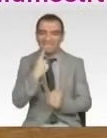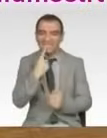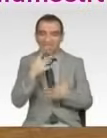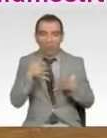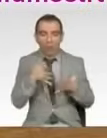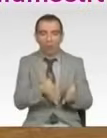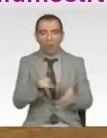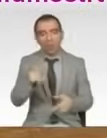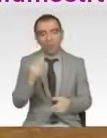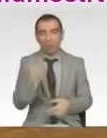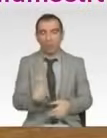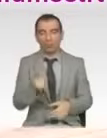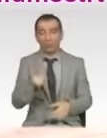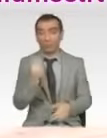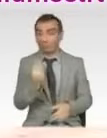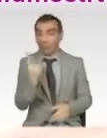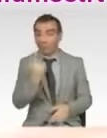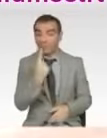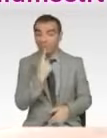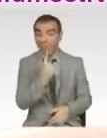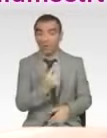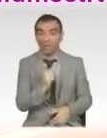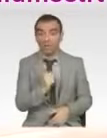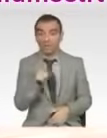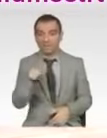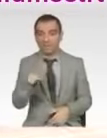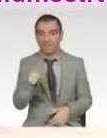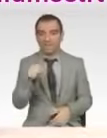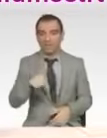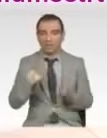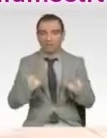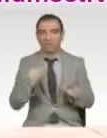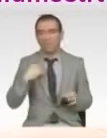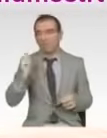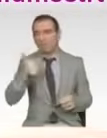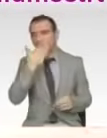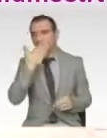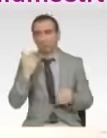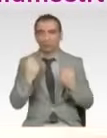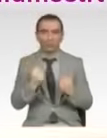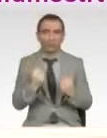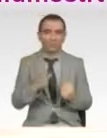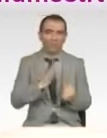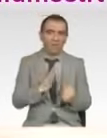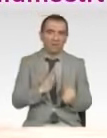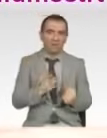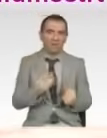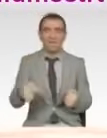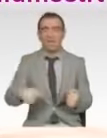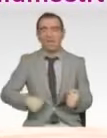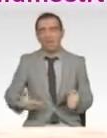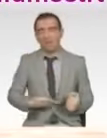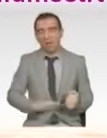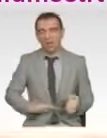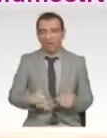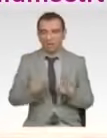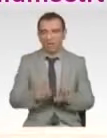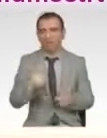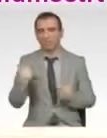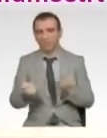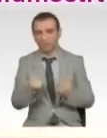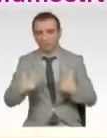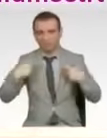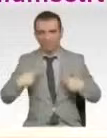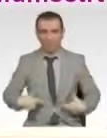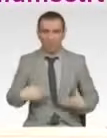dökülen de o oluyor. Çok güzel bir şey söyledi. Sen şimdi vay efendim ben yarın oruç tutacağım, işte karnım aç kalacak, çalışacağım,